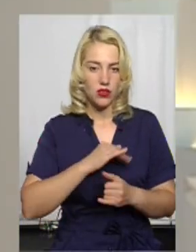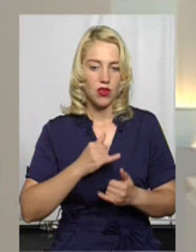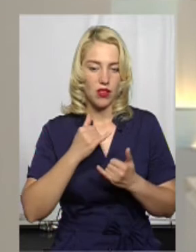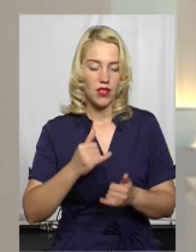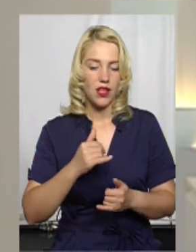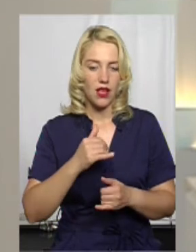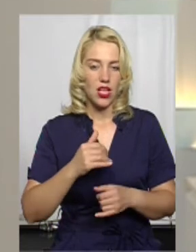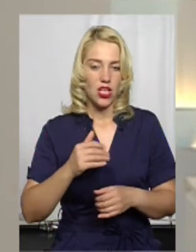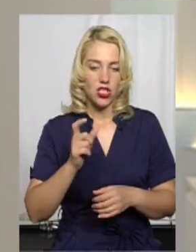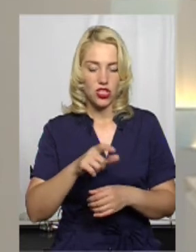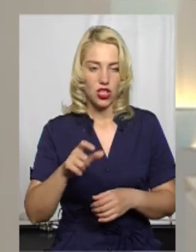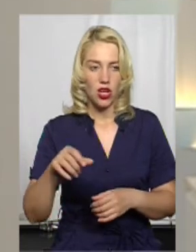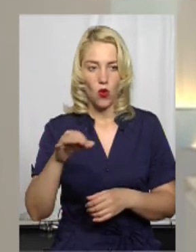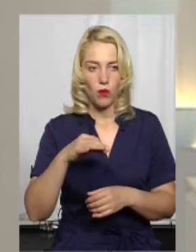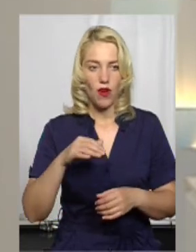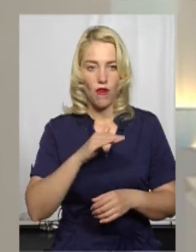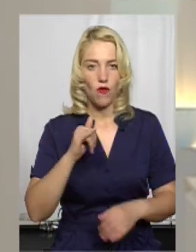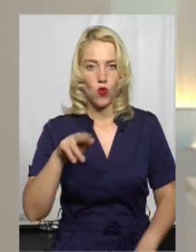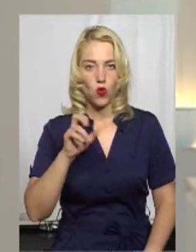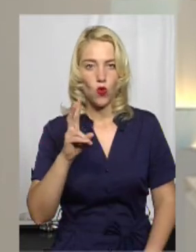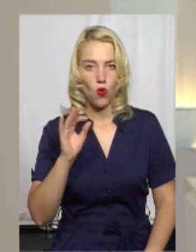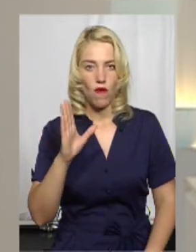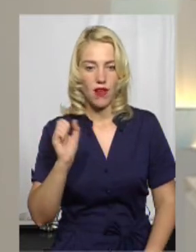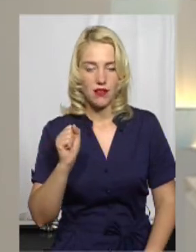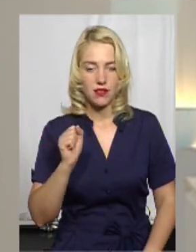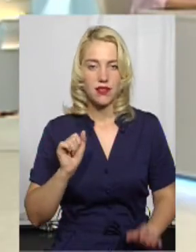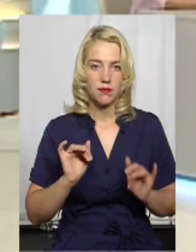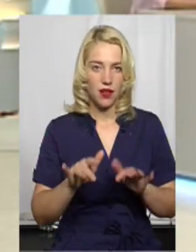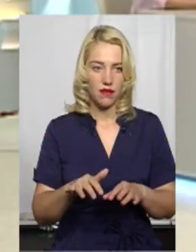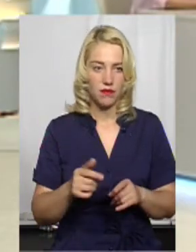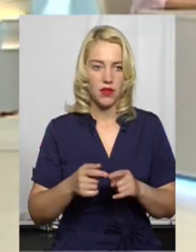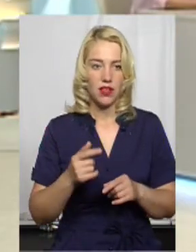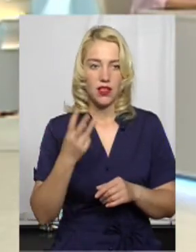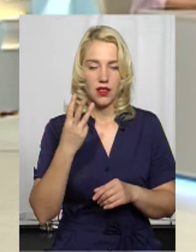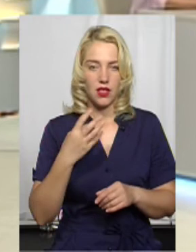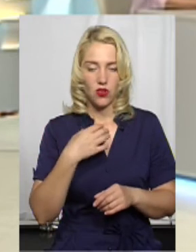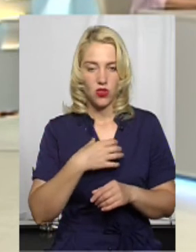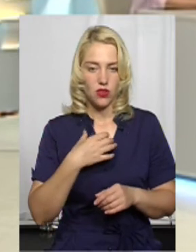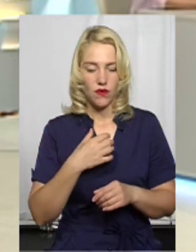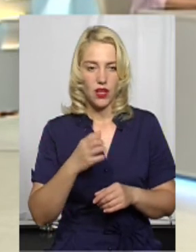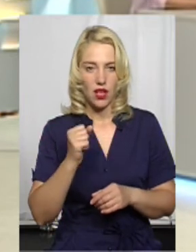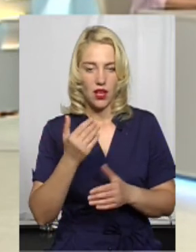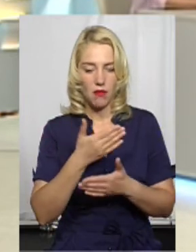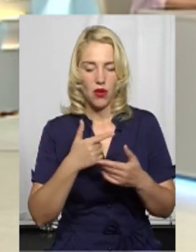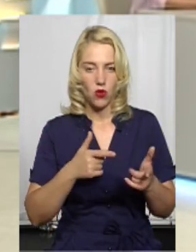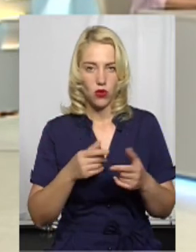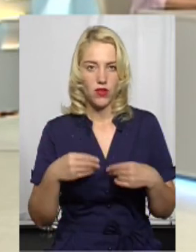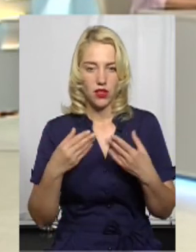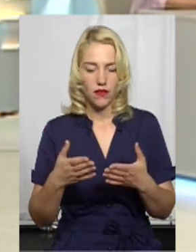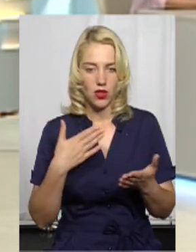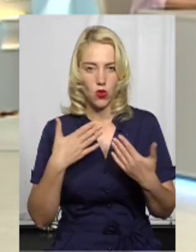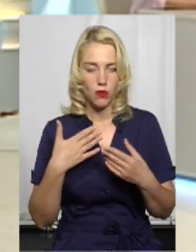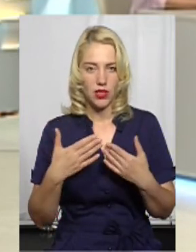області буде фундукова справа, пане Олеже? Таких три основних тези. А. Ми готові надавати